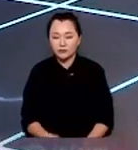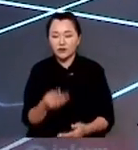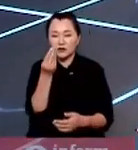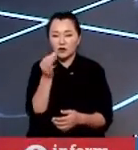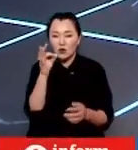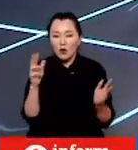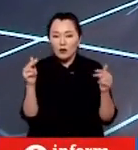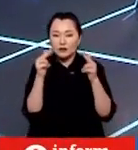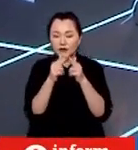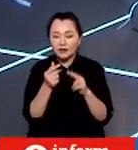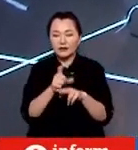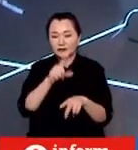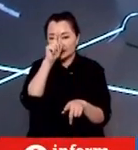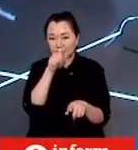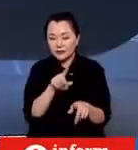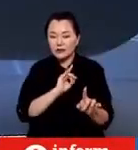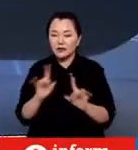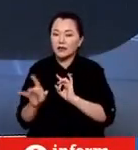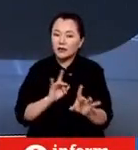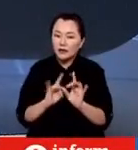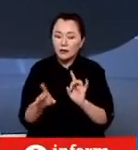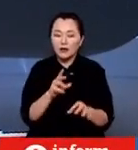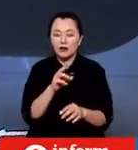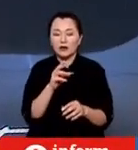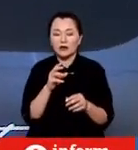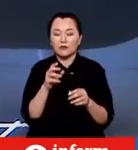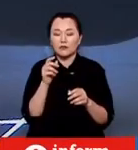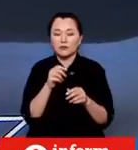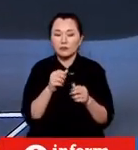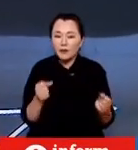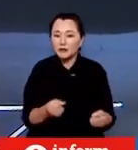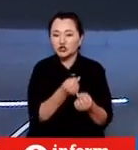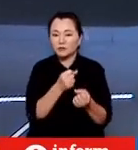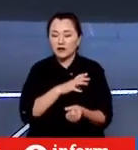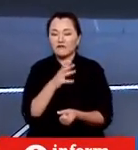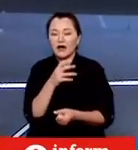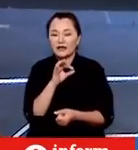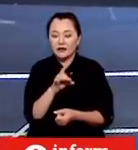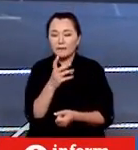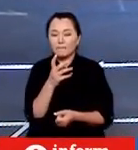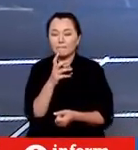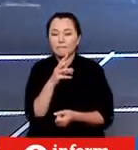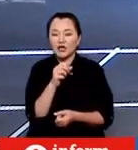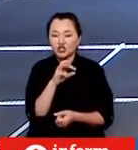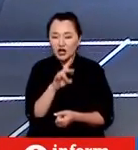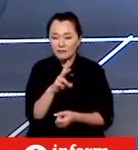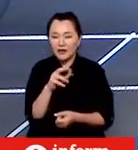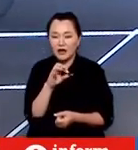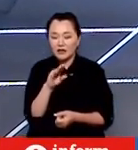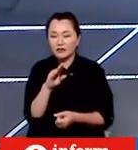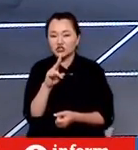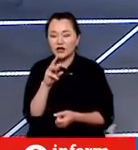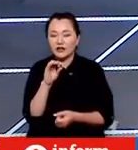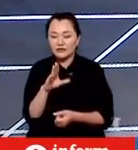Қаржы пирамидасы екенін біле тұра жарнамалап, құрылтайшылық еткен вайнерлер Мейржан Төребаев пен Мирхан Шерниязов